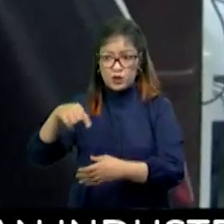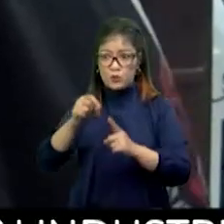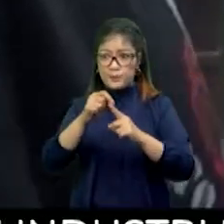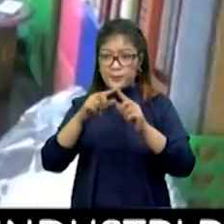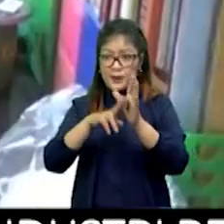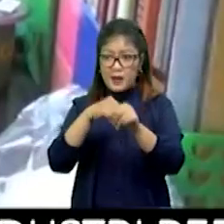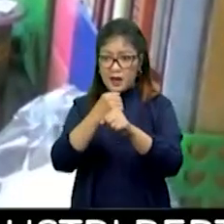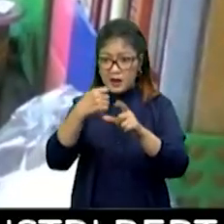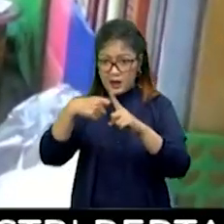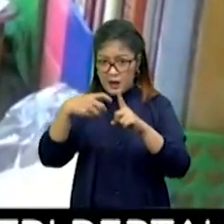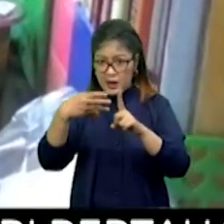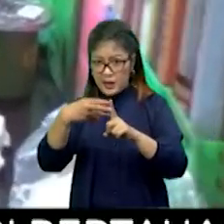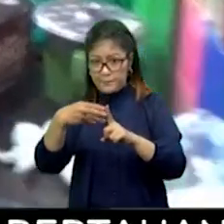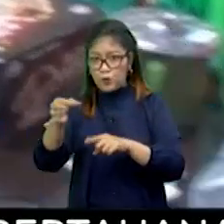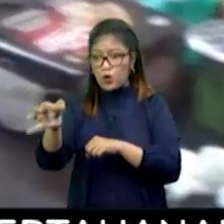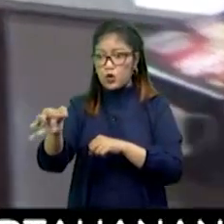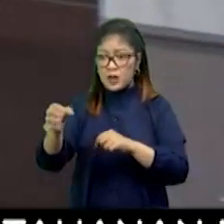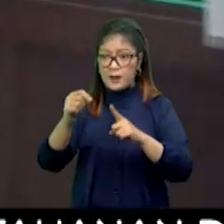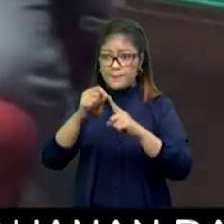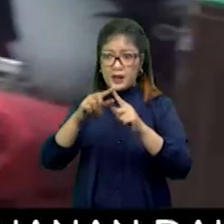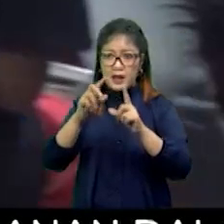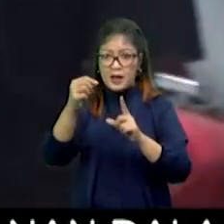Kabupaten Sinjai, dan Kota Parepare.